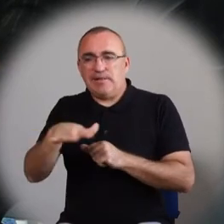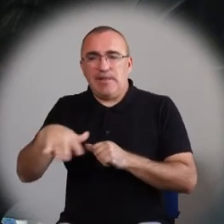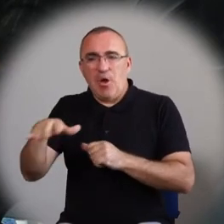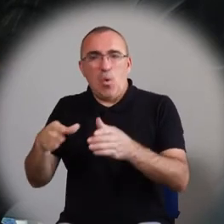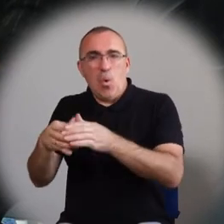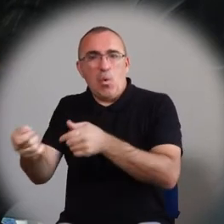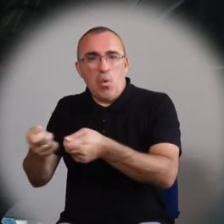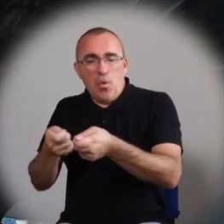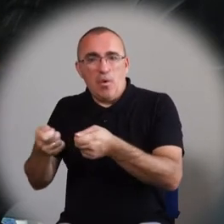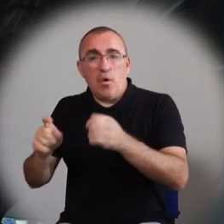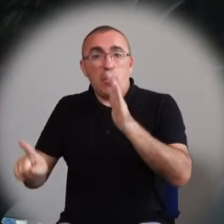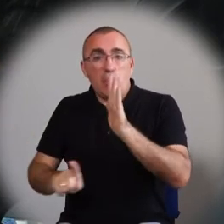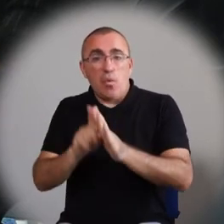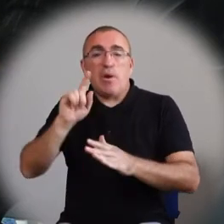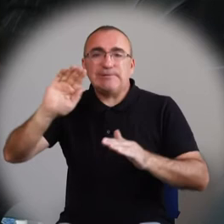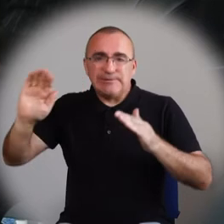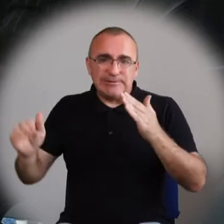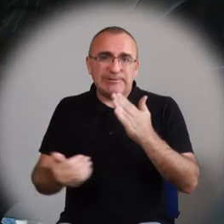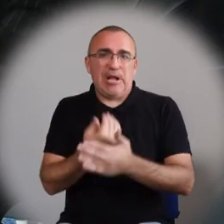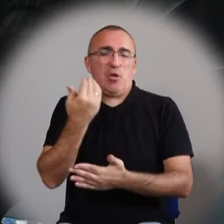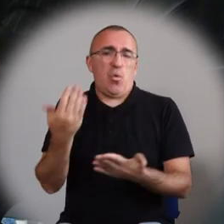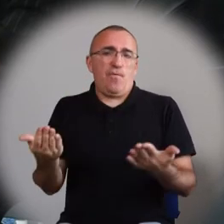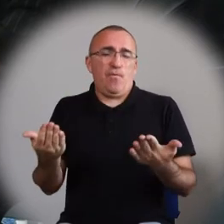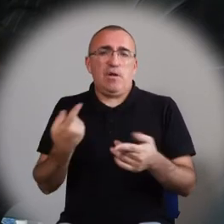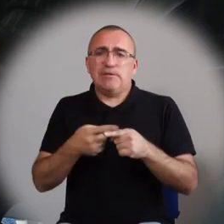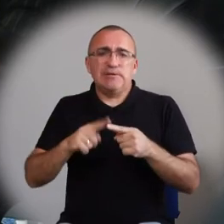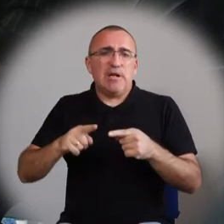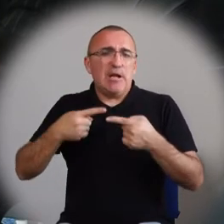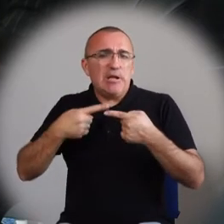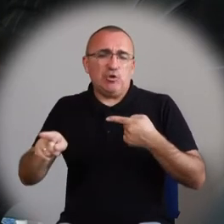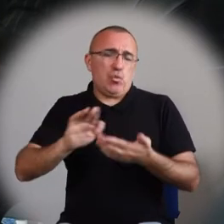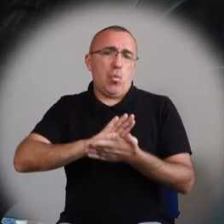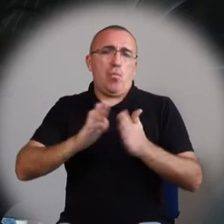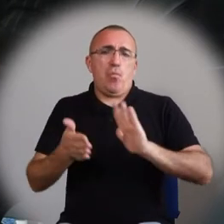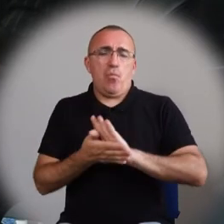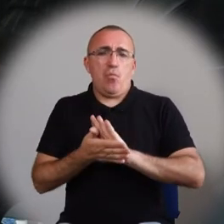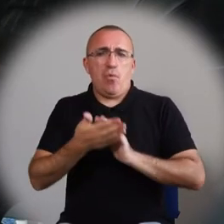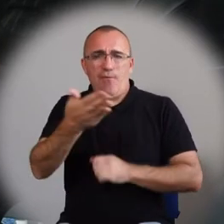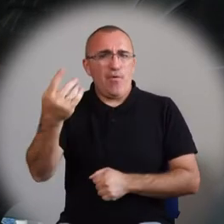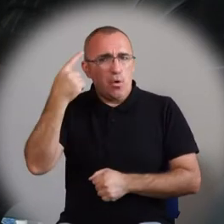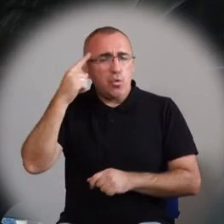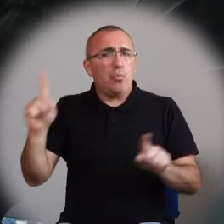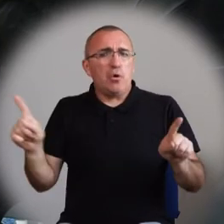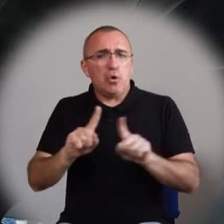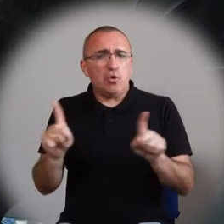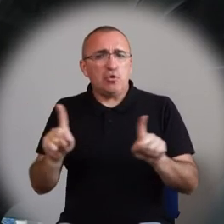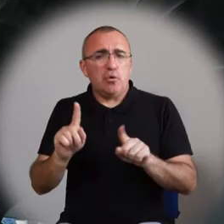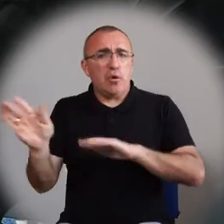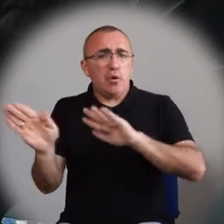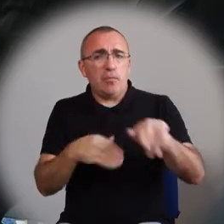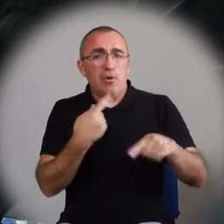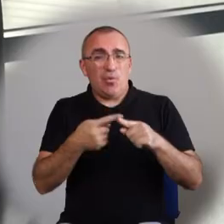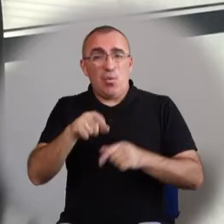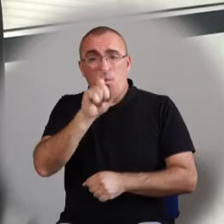Попельнастівської об'єднаних територіальних громад розпочнеться заново, тому що це зовсім інші умови. Ну, ви думаєте,